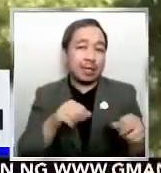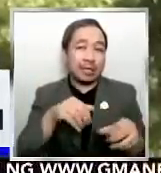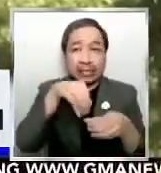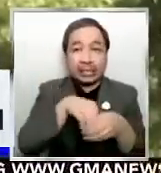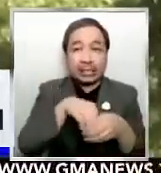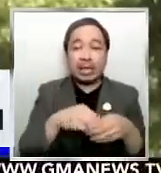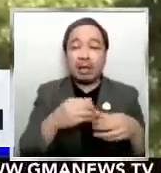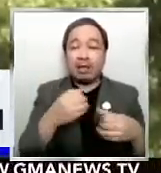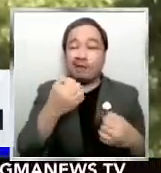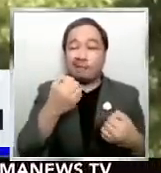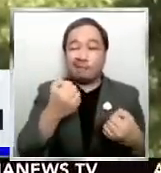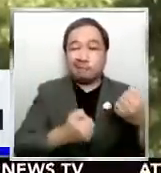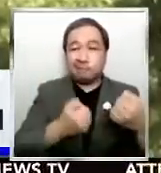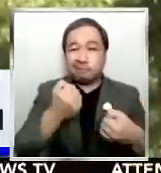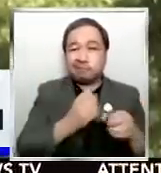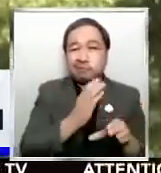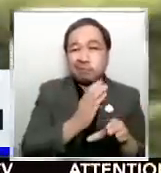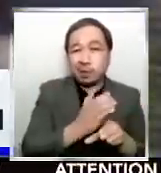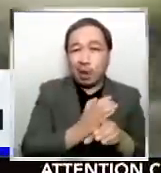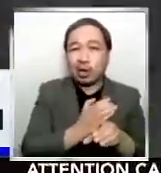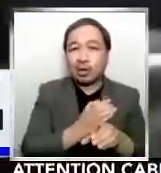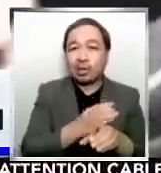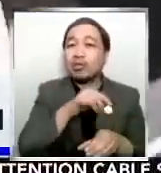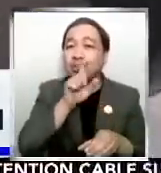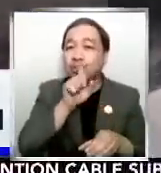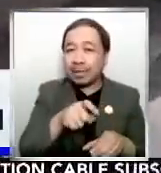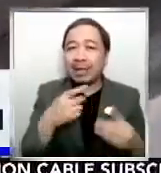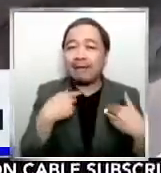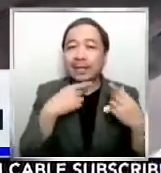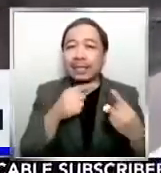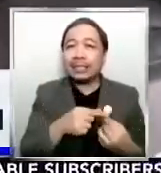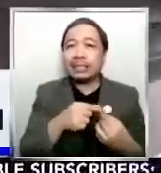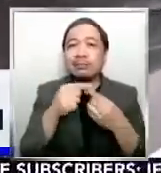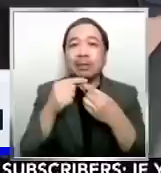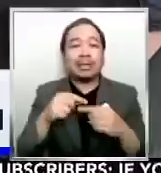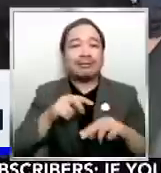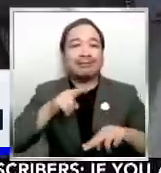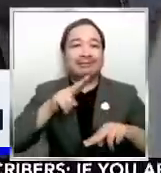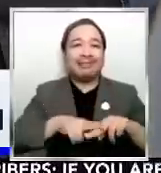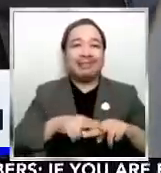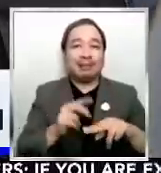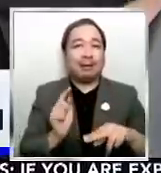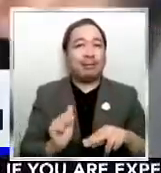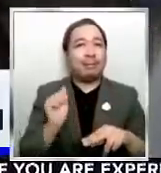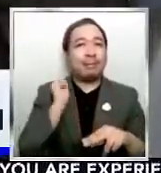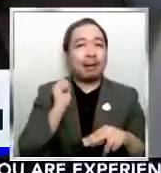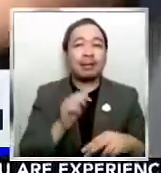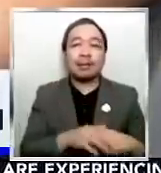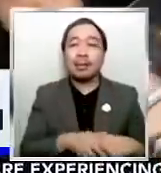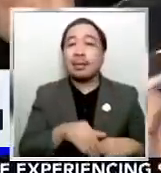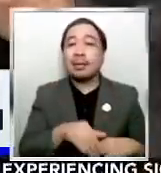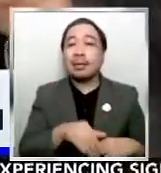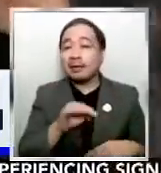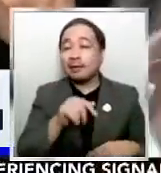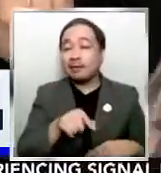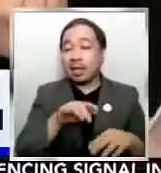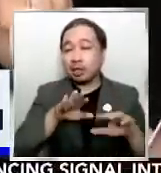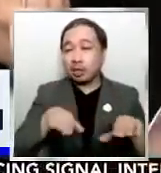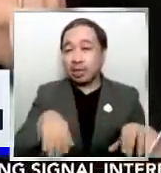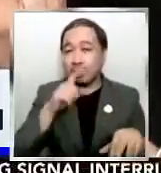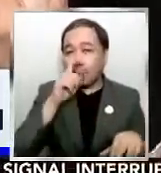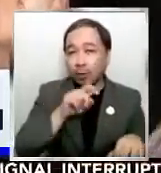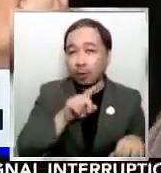itinatransport natin, kailangan may special seat sila sa likod. Kapag ang bata ay nasa edad 1 hanggang 12 taong gulang,